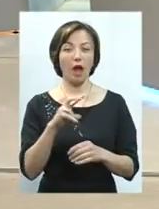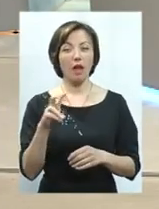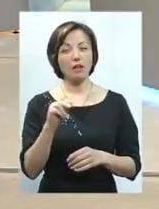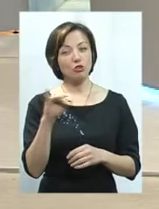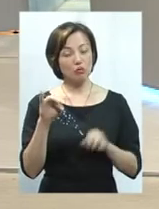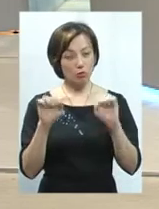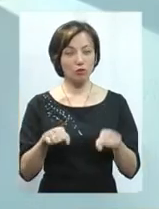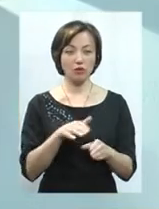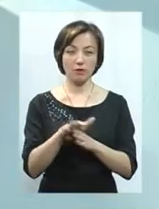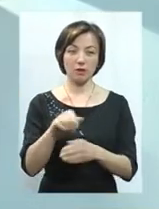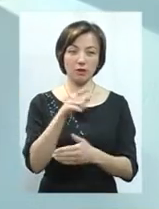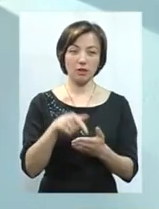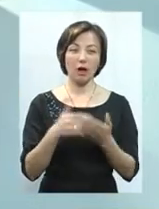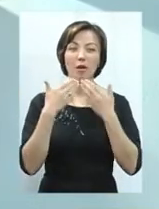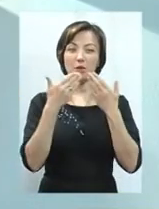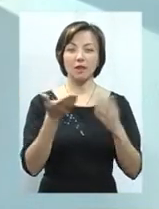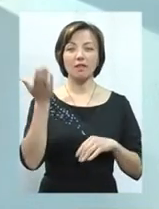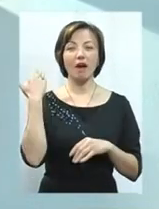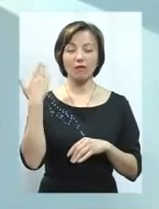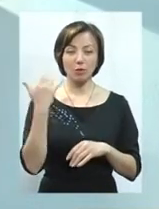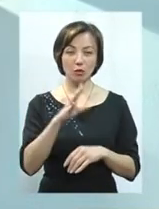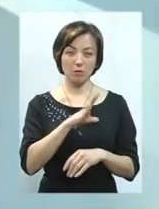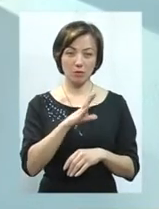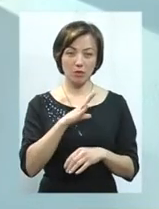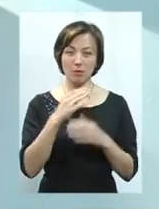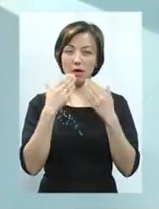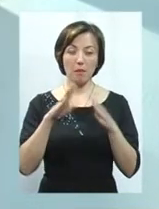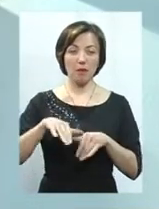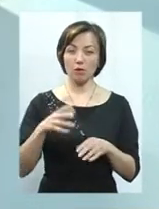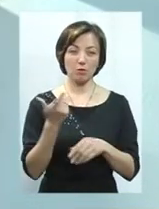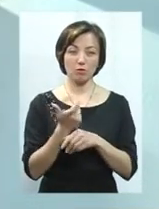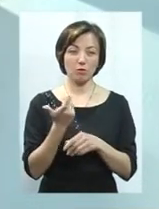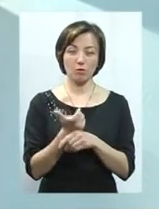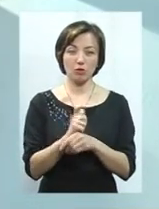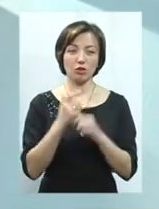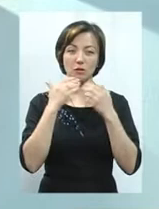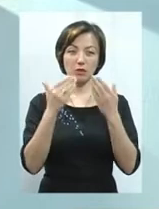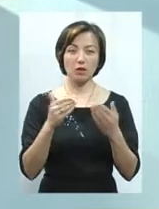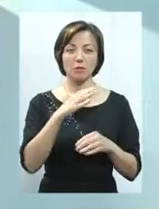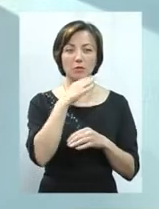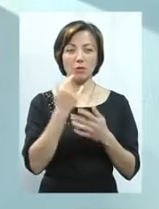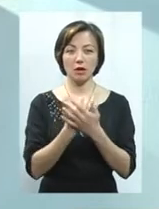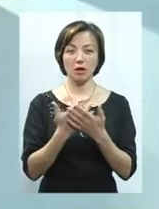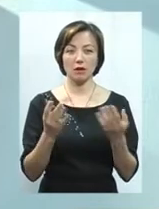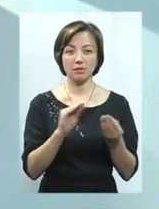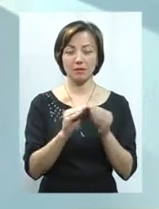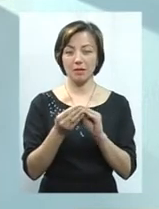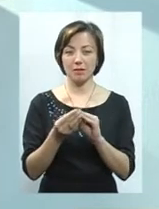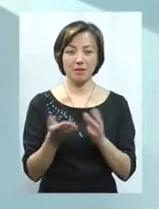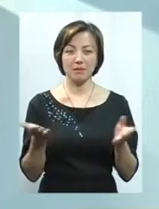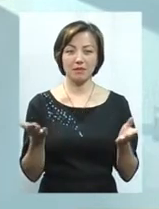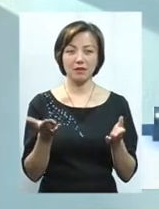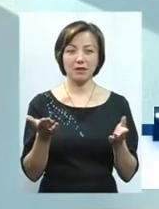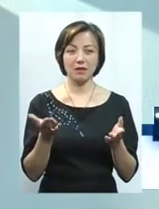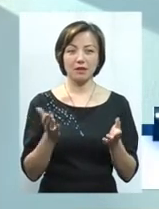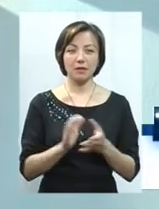їх виконати? Обращались, ми вже давно обращались, потім не обращались. Вроді як би багато всяких різних проблем, тому що з